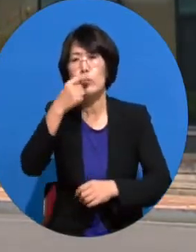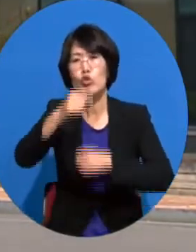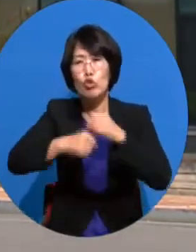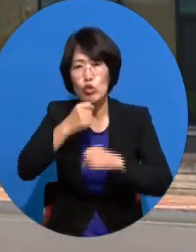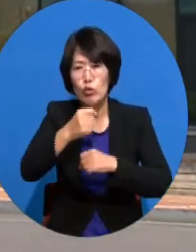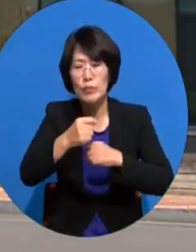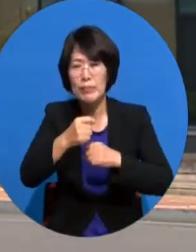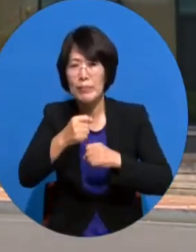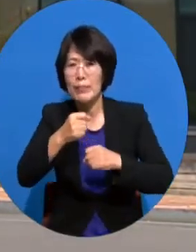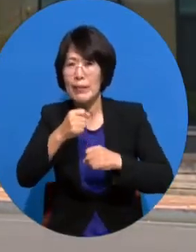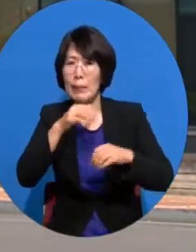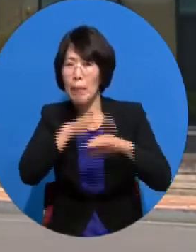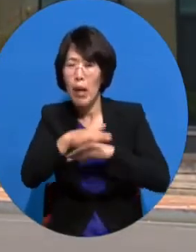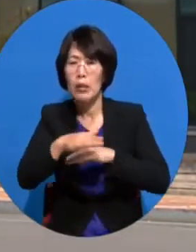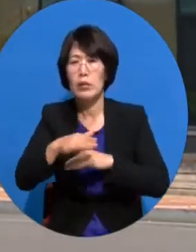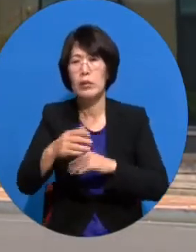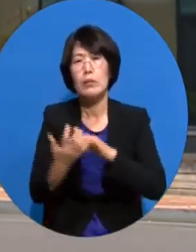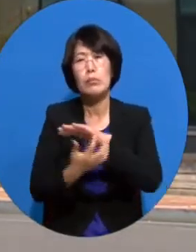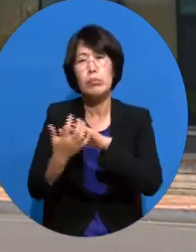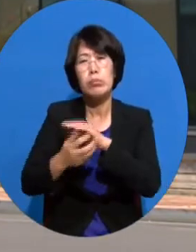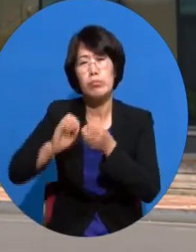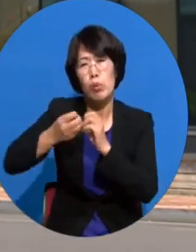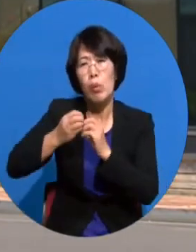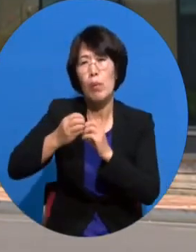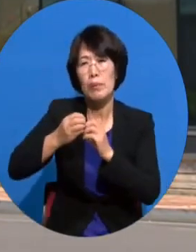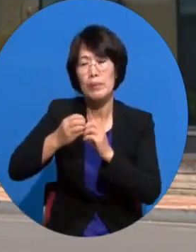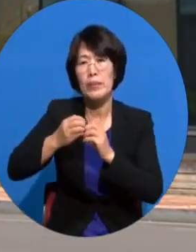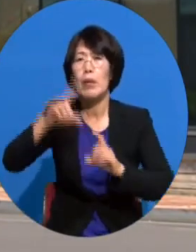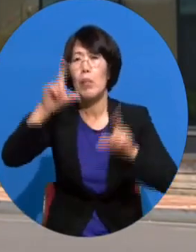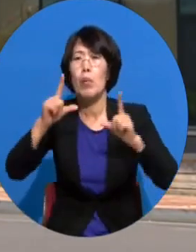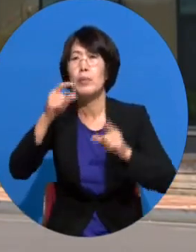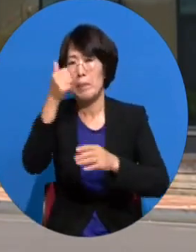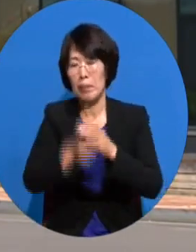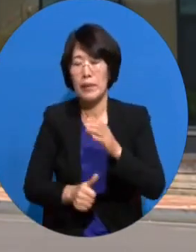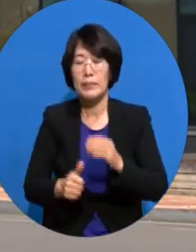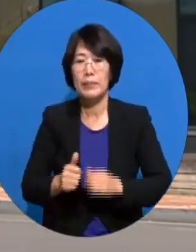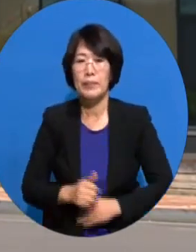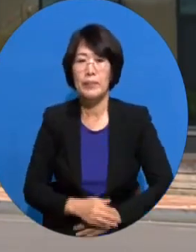겉모술수만 도드라지는 처지에 놓이고 말았습니다. MBC 뉴스 양정은입니다.